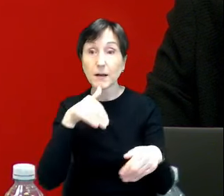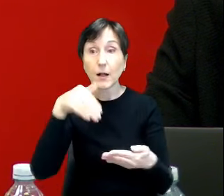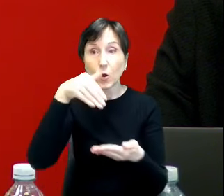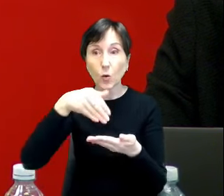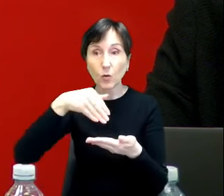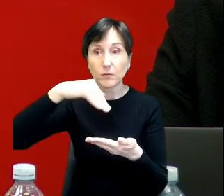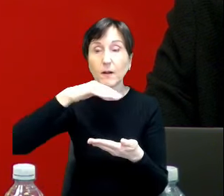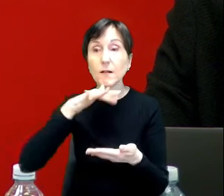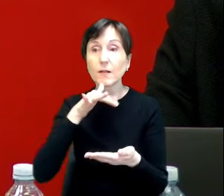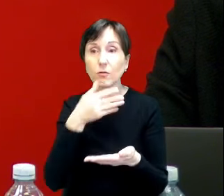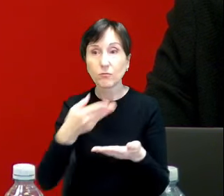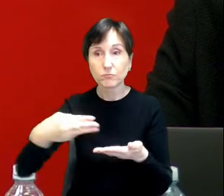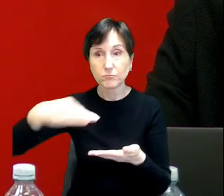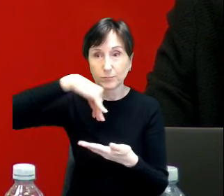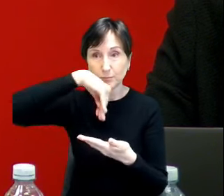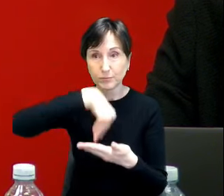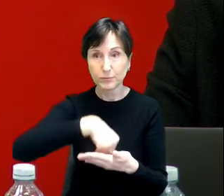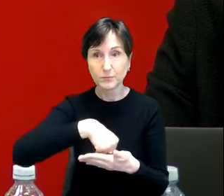taip